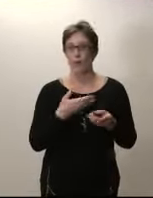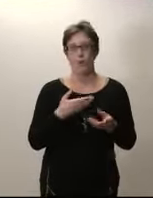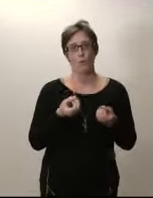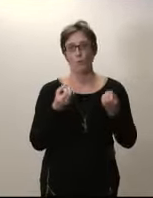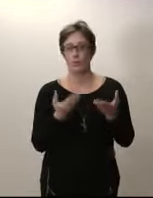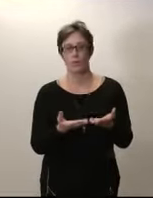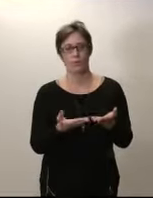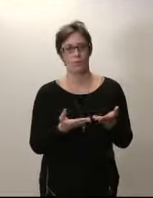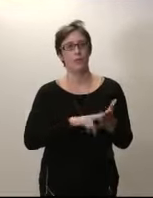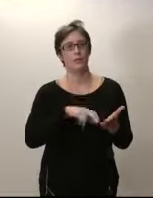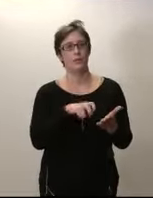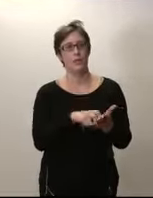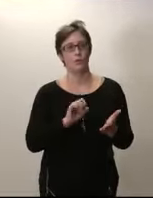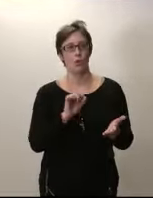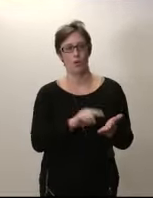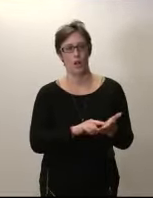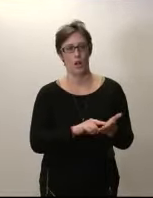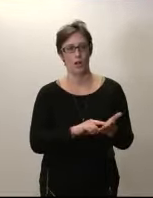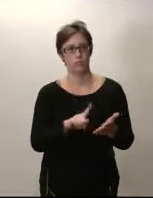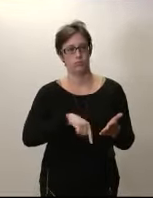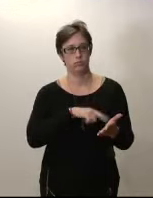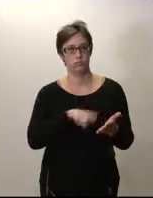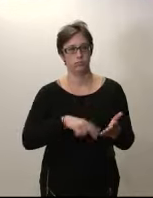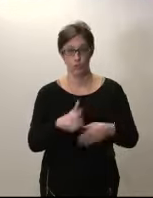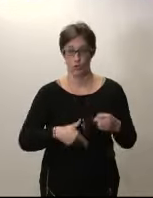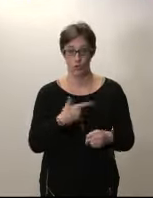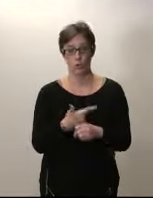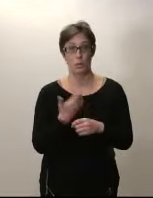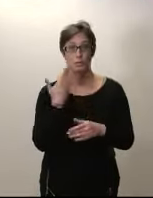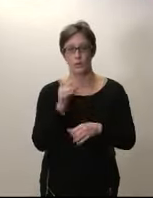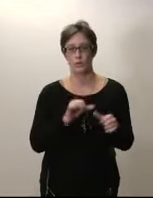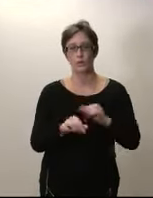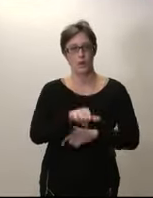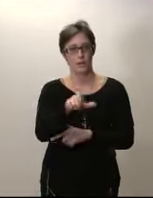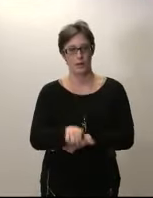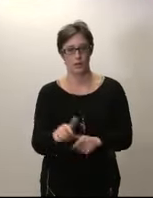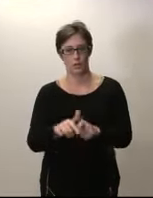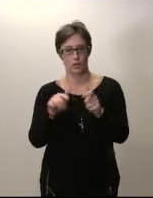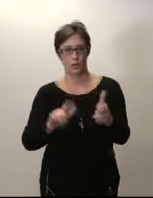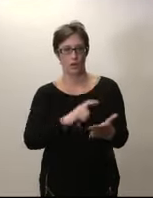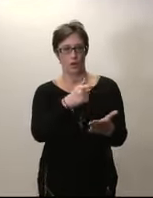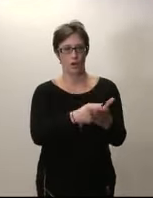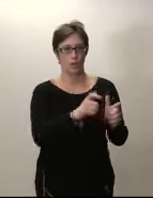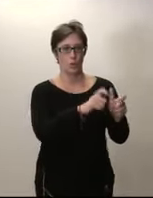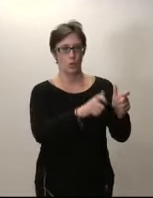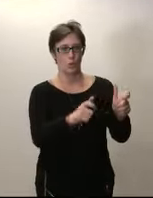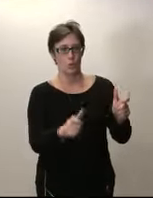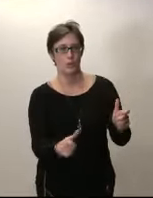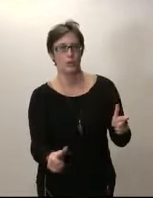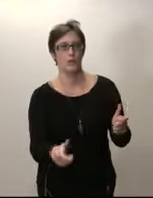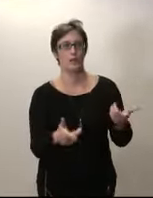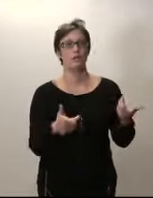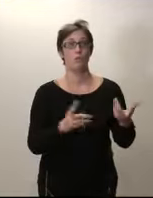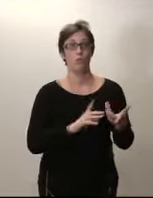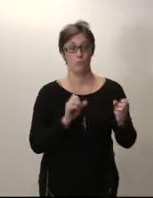taxes locales pendant 2 ans la société qui aurait repris l'usine en intervenant auprès d'Emmanuel